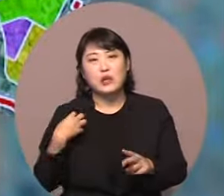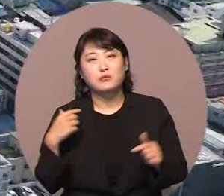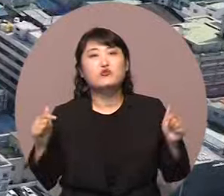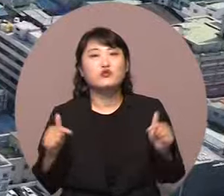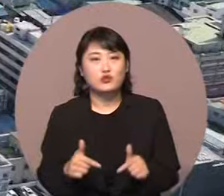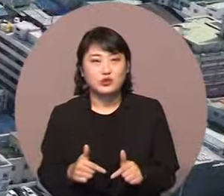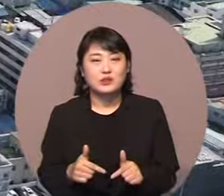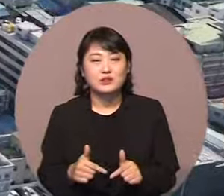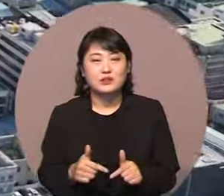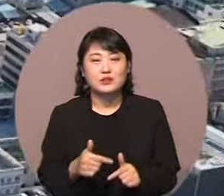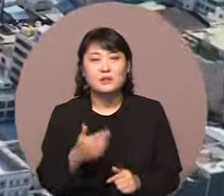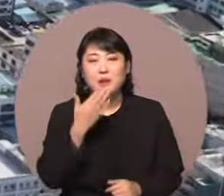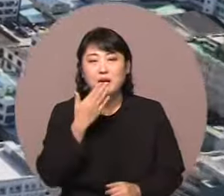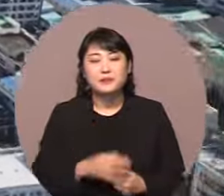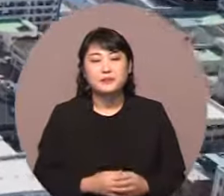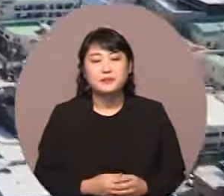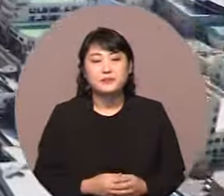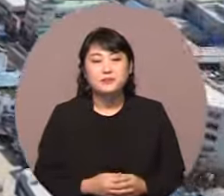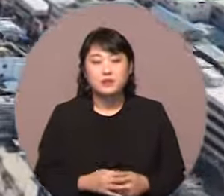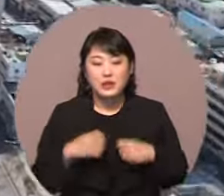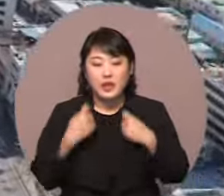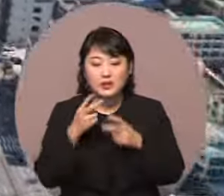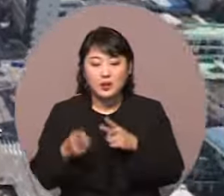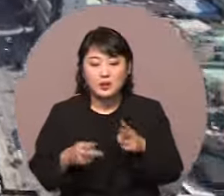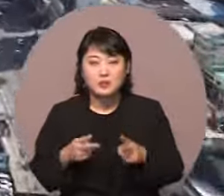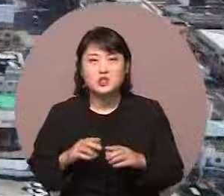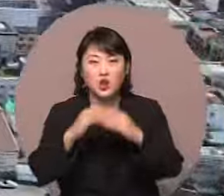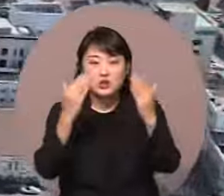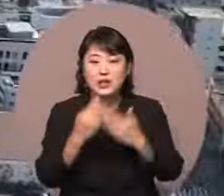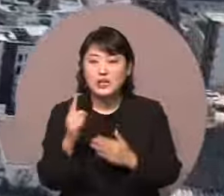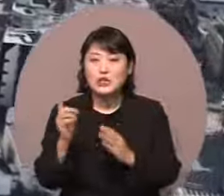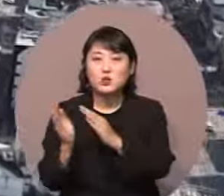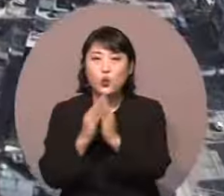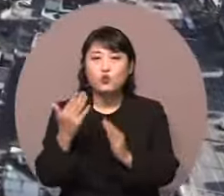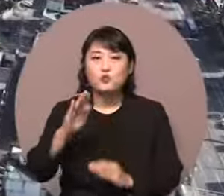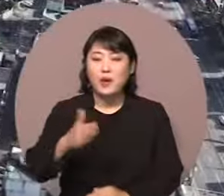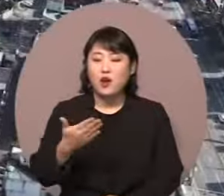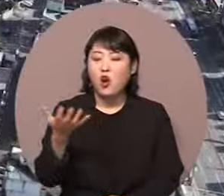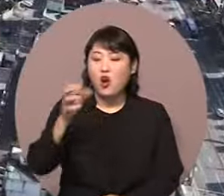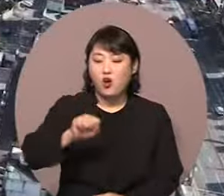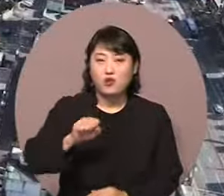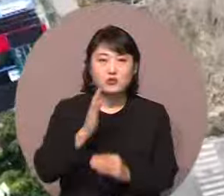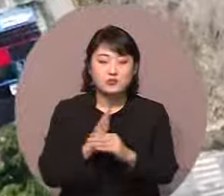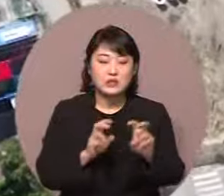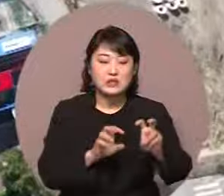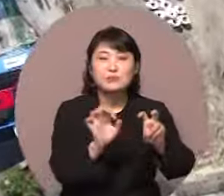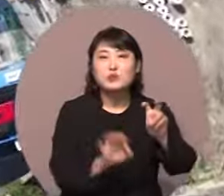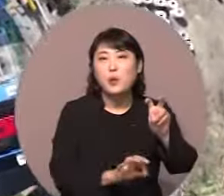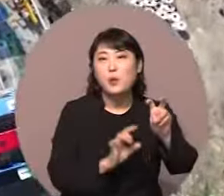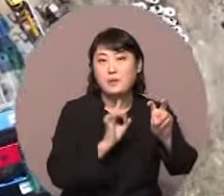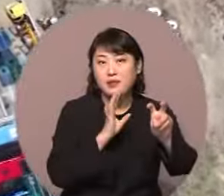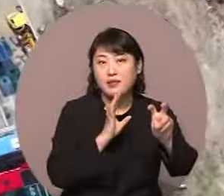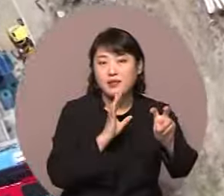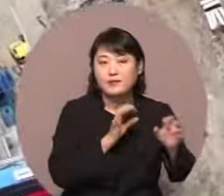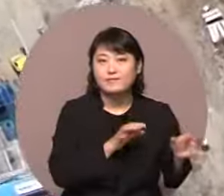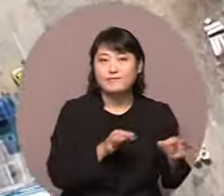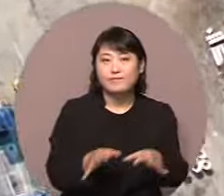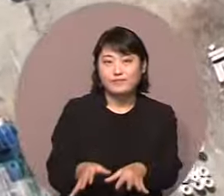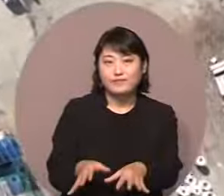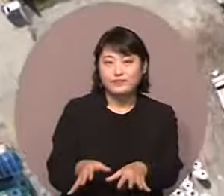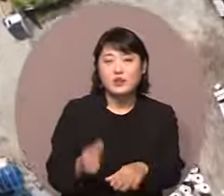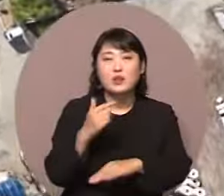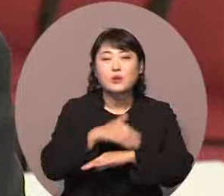설명입니다. 민간사업자는 전체 사업비 1조 900억 원 가운데 20%가량을 출자할